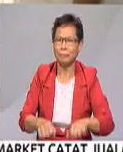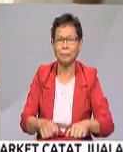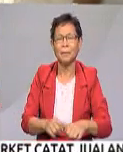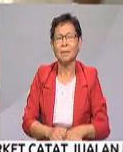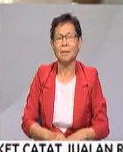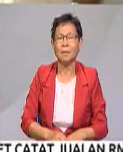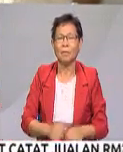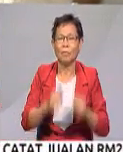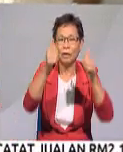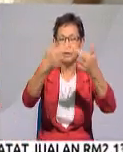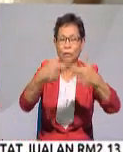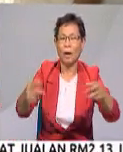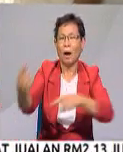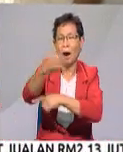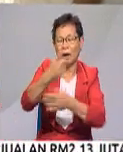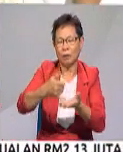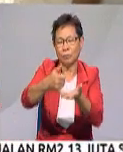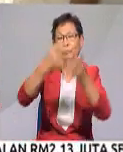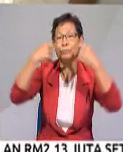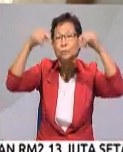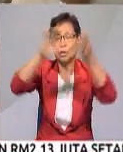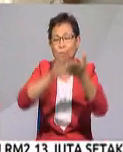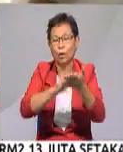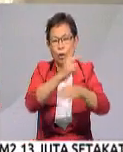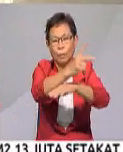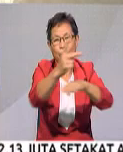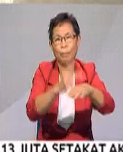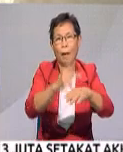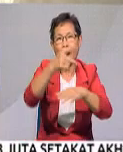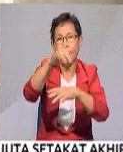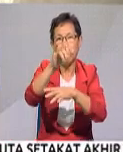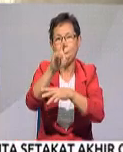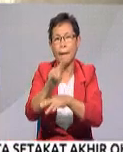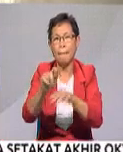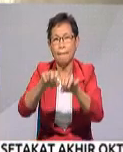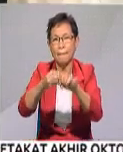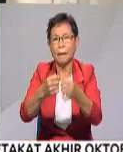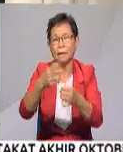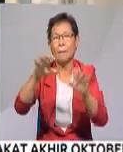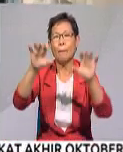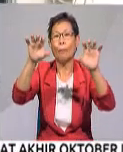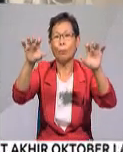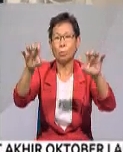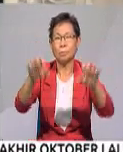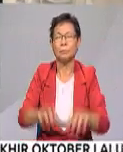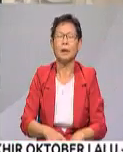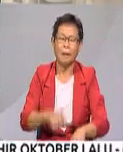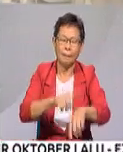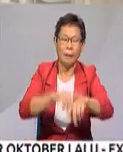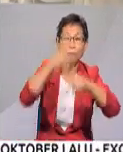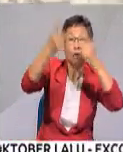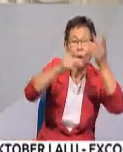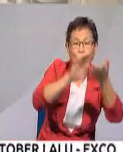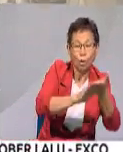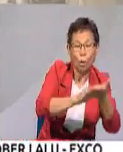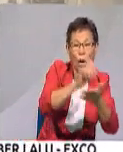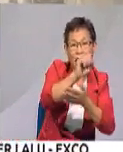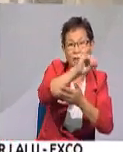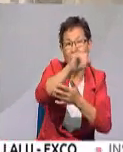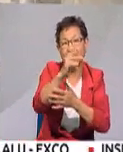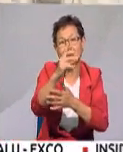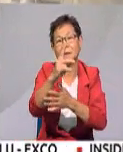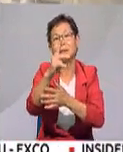Beliau terdahulu merasmikan Hari Anugerah Cemerlang Sekolah Kebangsaan Parit Patah Pontian. Sementara itu, ketika melawat Sekolah Jenis Kebangsaan